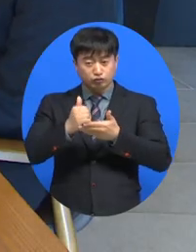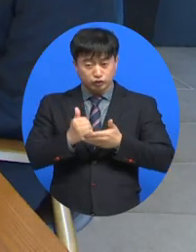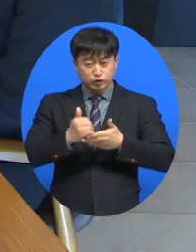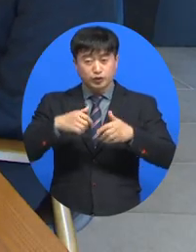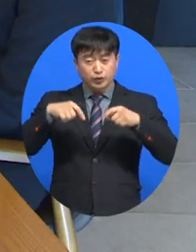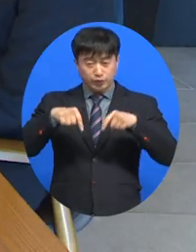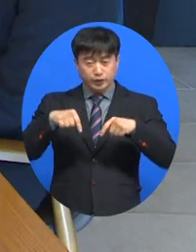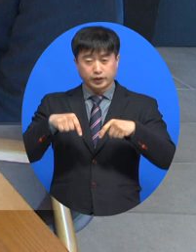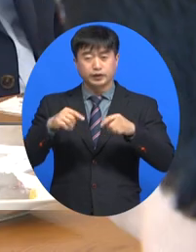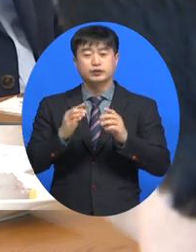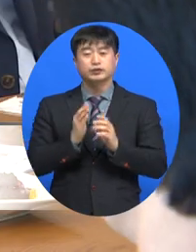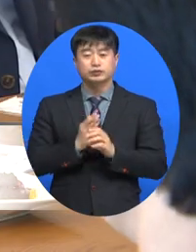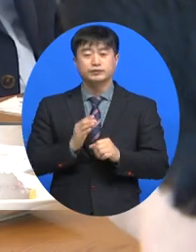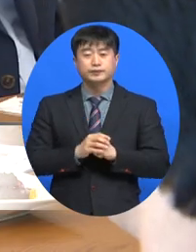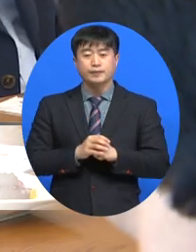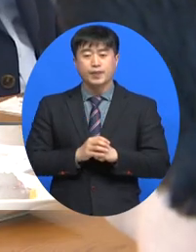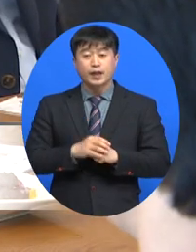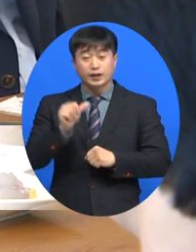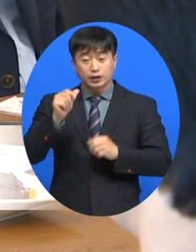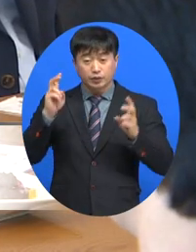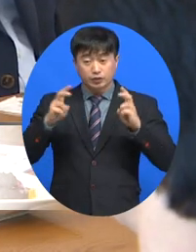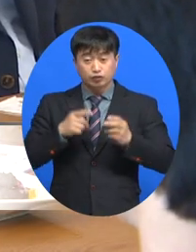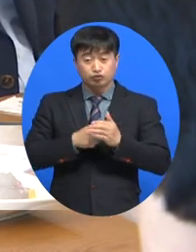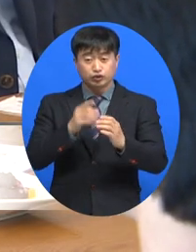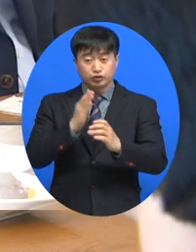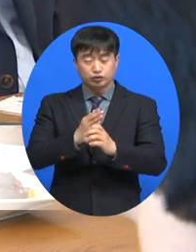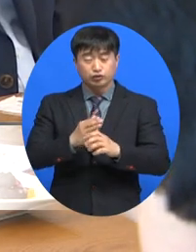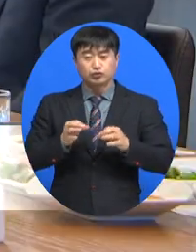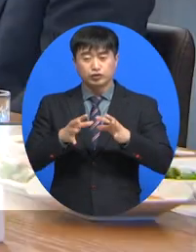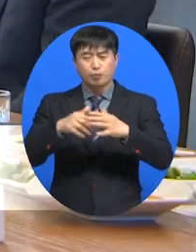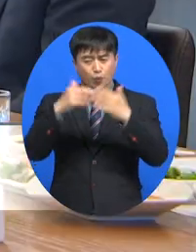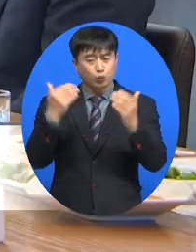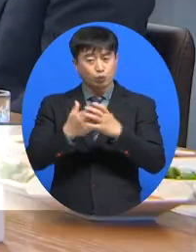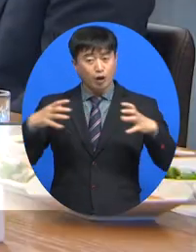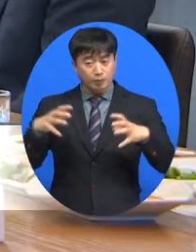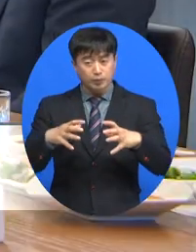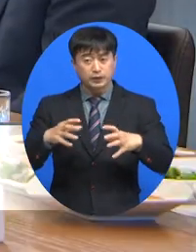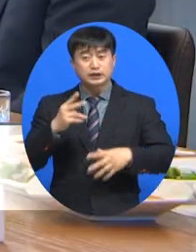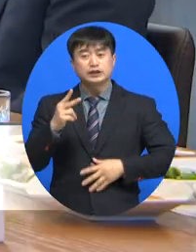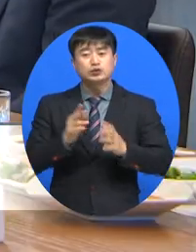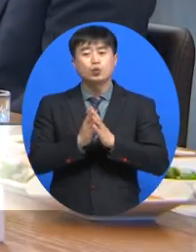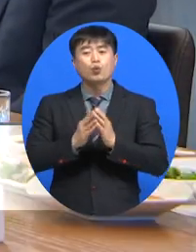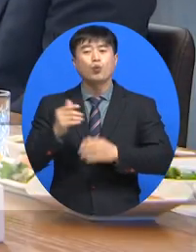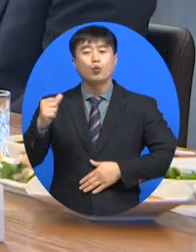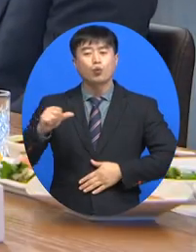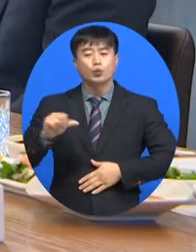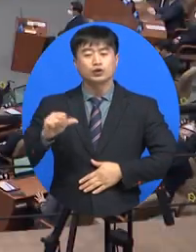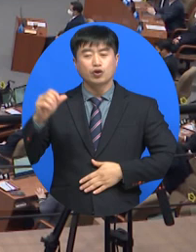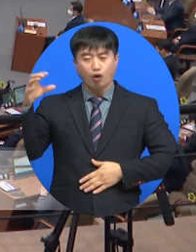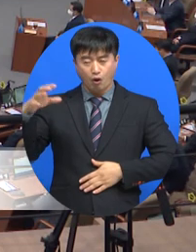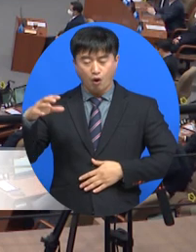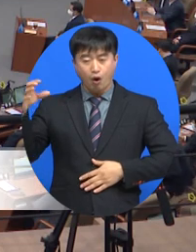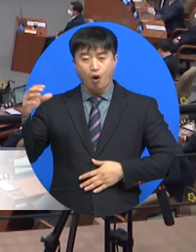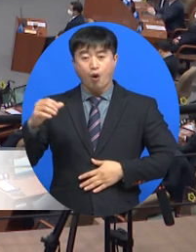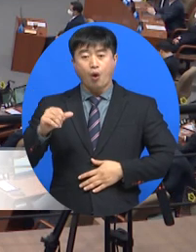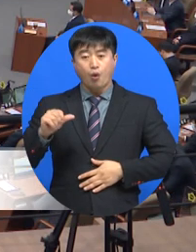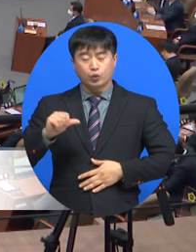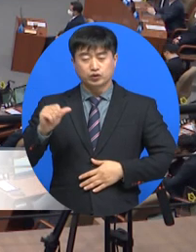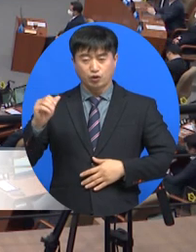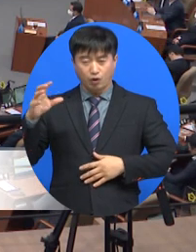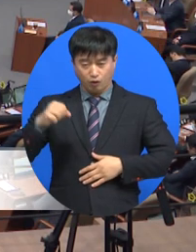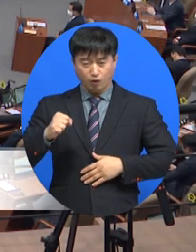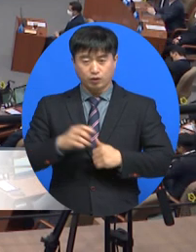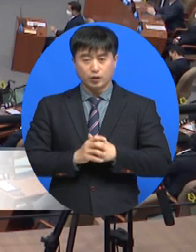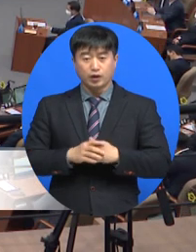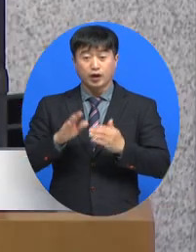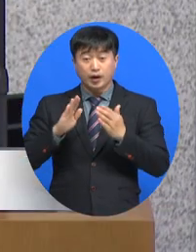놓고 의견을 나눴습니다 이들 5개 사와 추진 중인 투자 규모를 모두 합치면 2조 5천억원 최근 경기도는